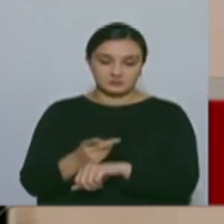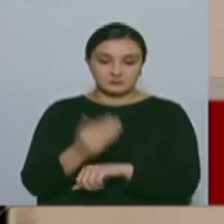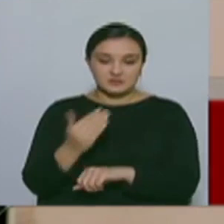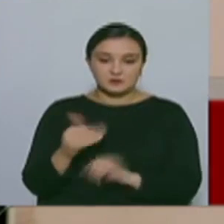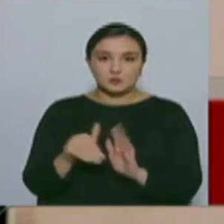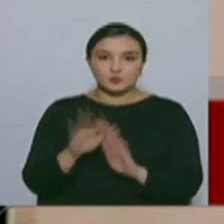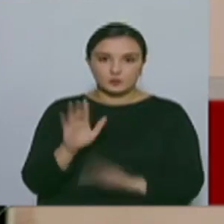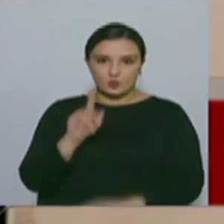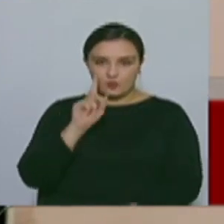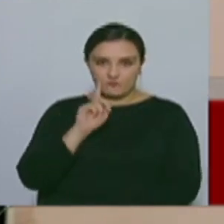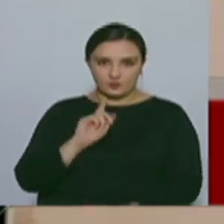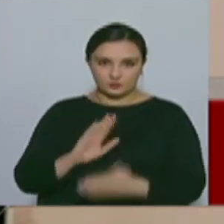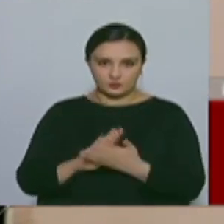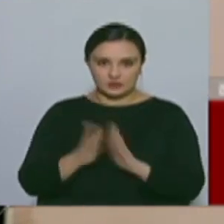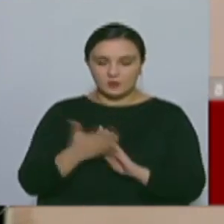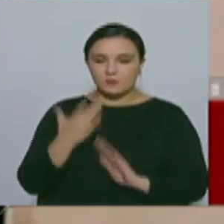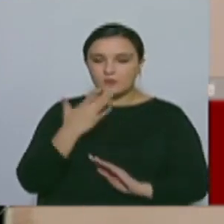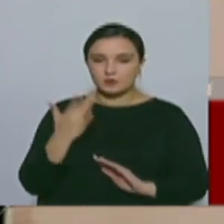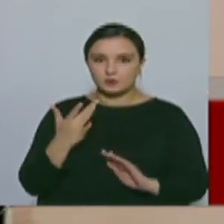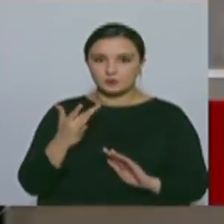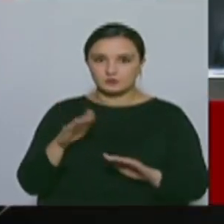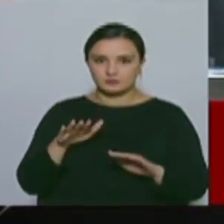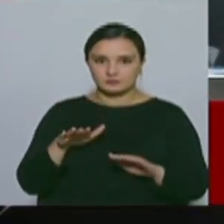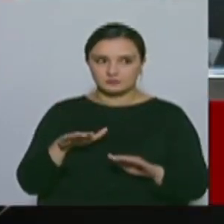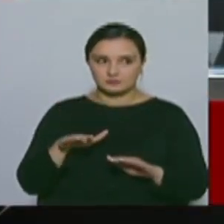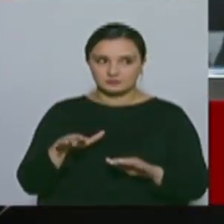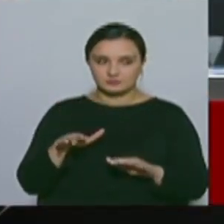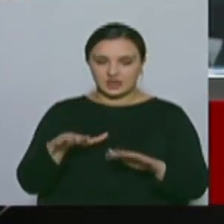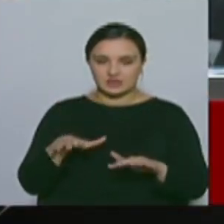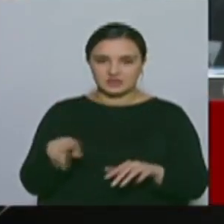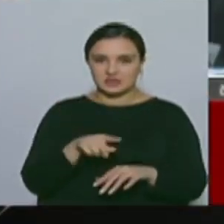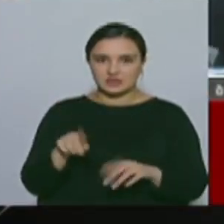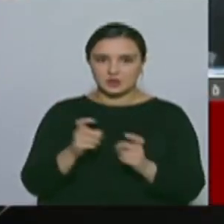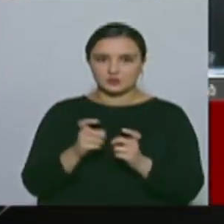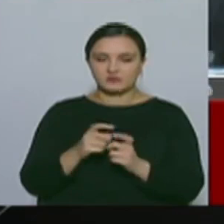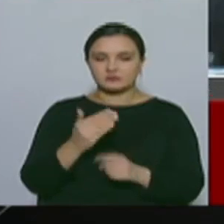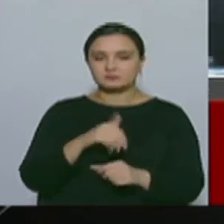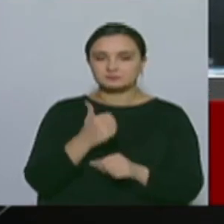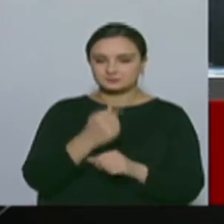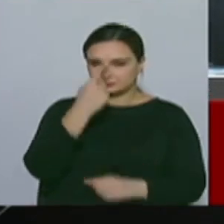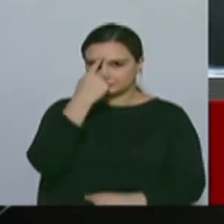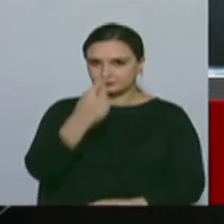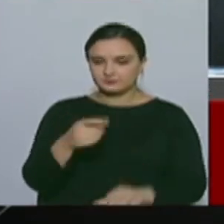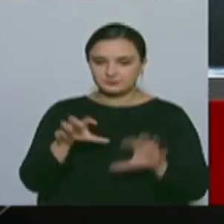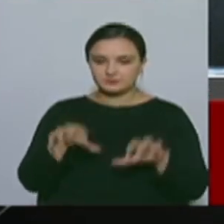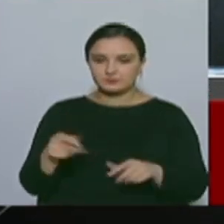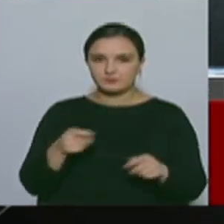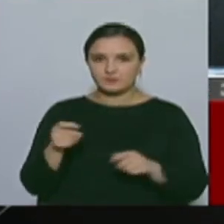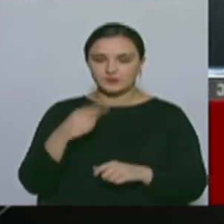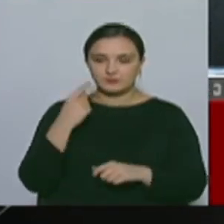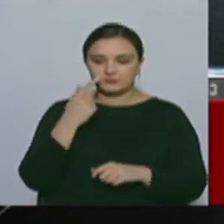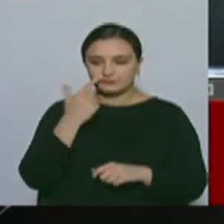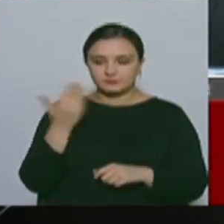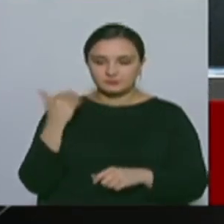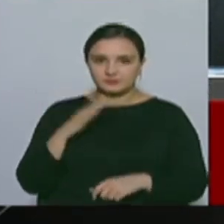ბევრად უფრო კომფორტულია პოლიტიკურ ველზე საჩხუბა. რა იქნება თქვენი მთავარი მოწოდება ახლა პრეზიდენტმა ილაპარაკა ცოტა ხნის